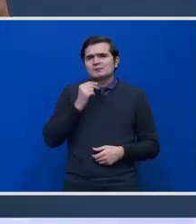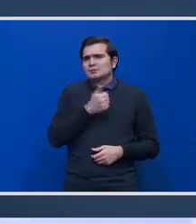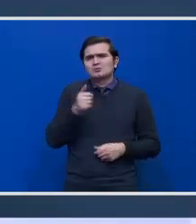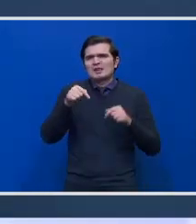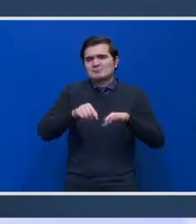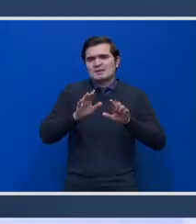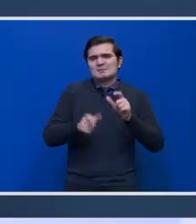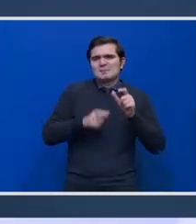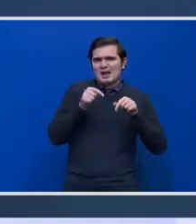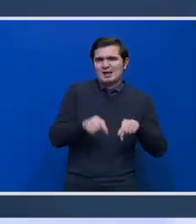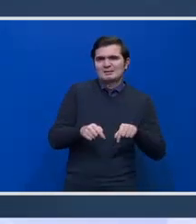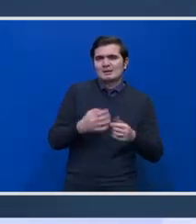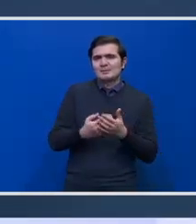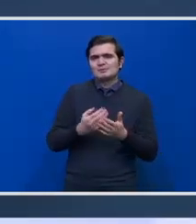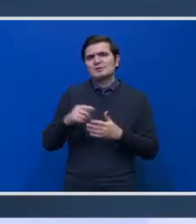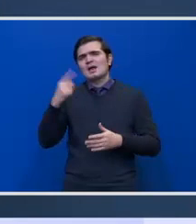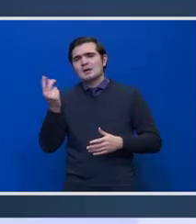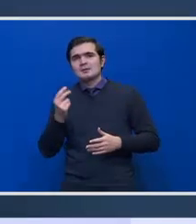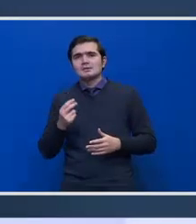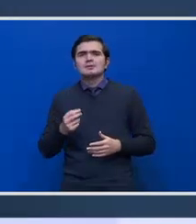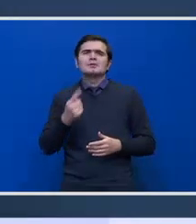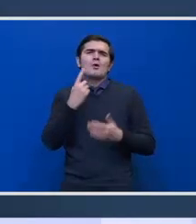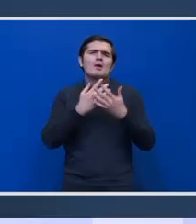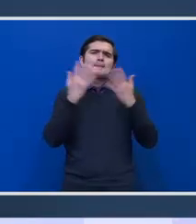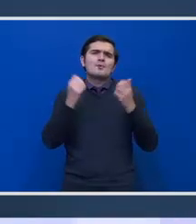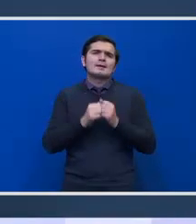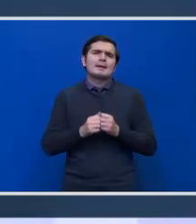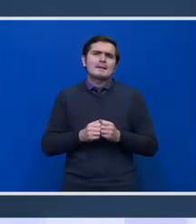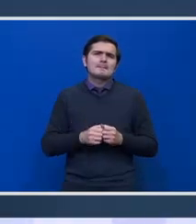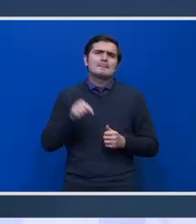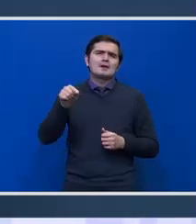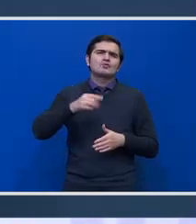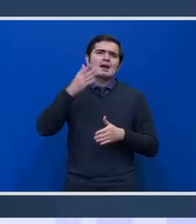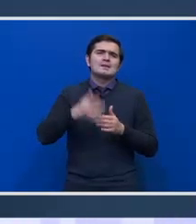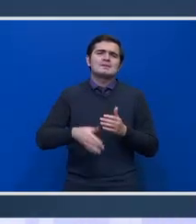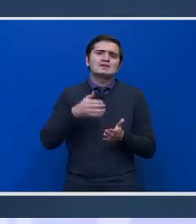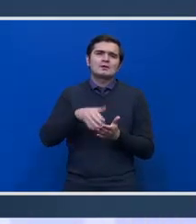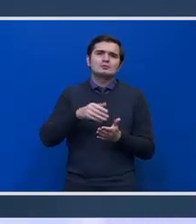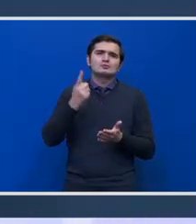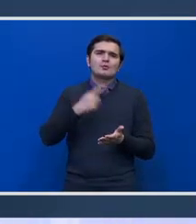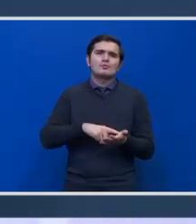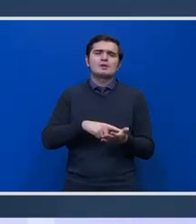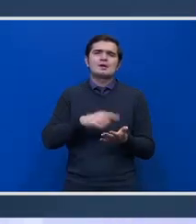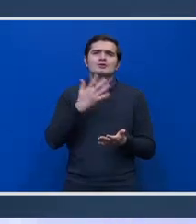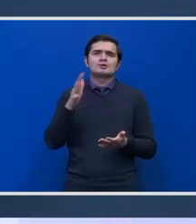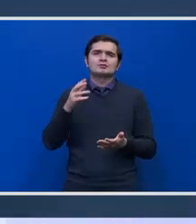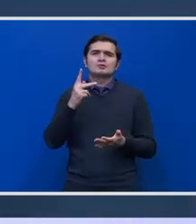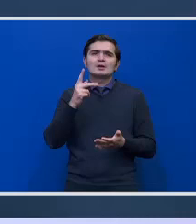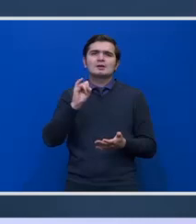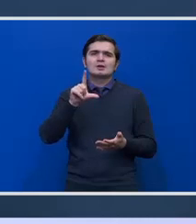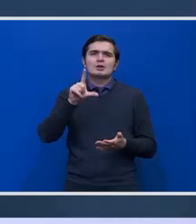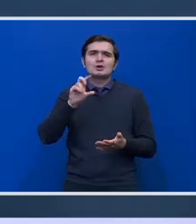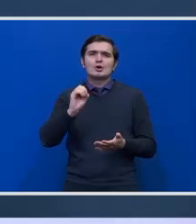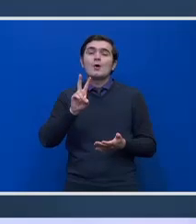lucru, pentru că gândim la minister și... Doar o lămurire, dacă acea limită de consum de 1500 de kW, dacă